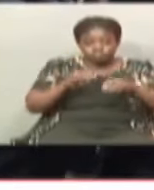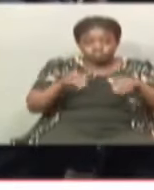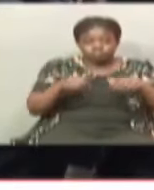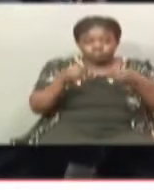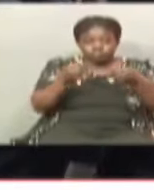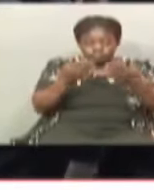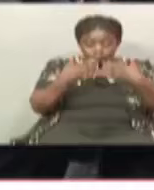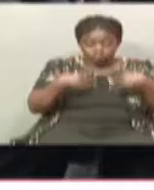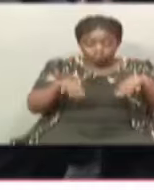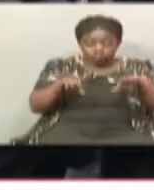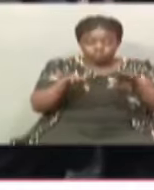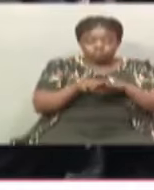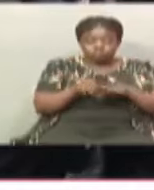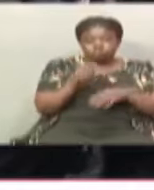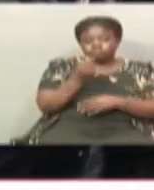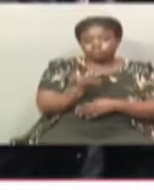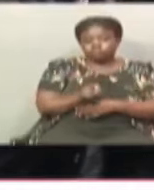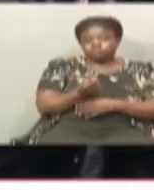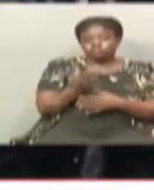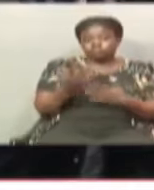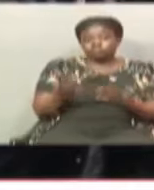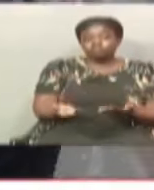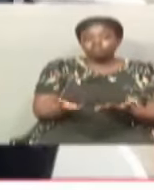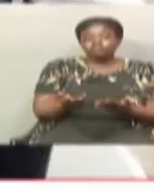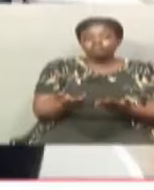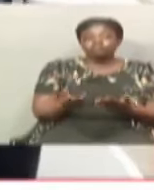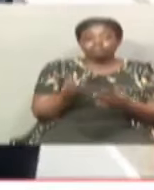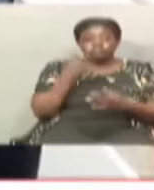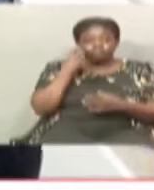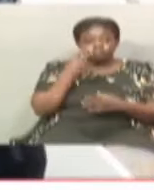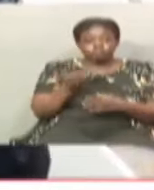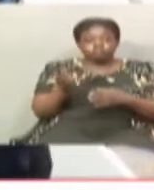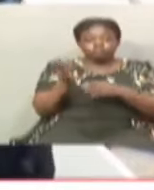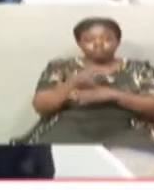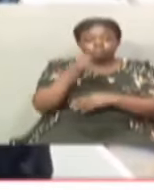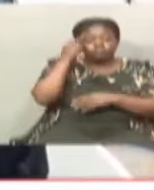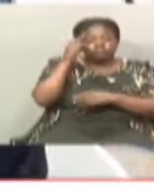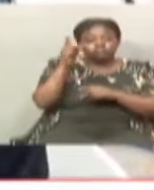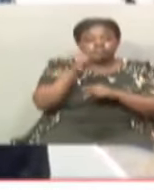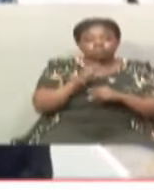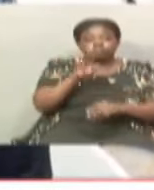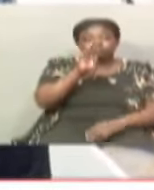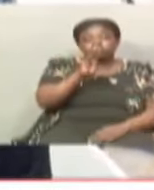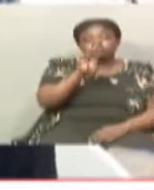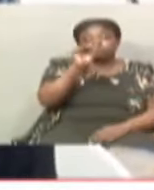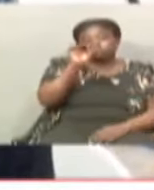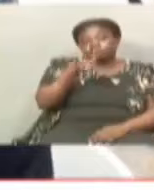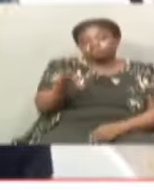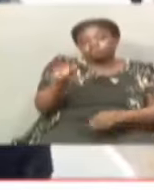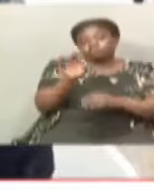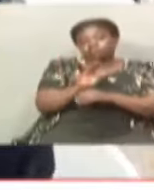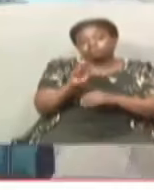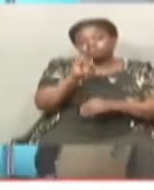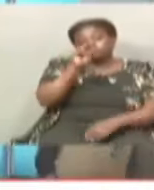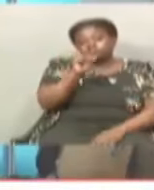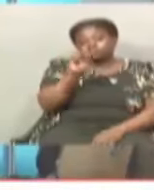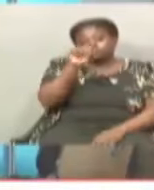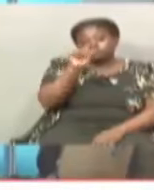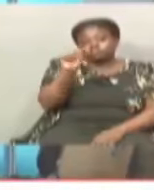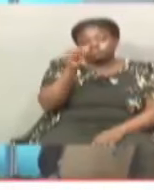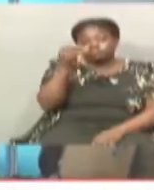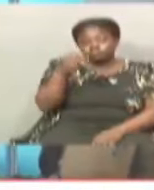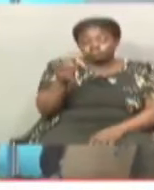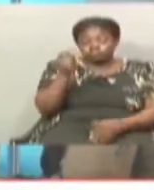endagaano entonotono bwe zitunulwamu. Minisita w'ekikula ky'abantu Betty Among ng'alina olukiiko olufuzi olwa NSSF